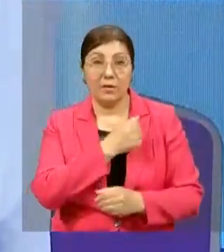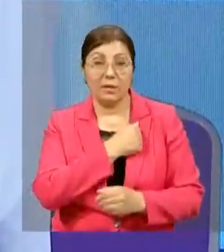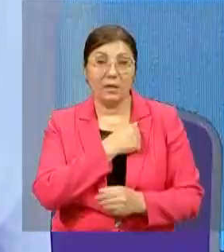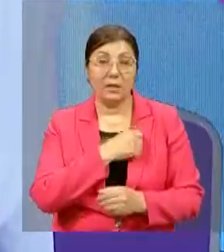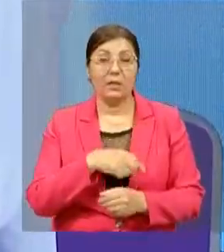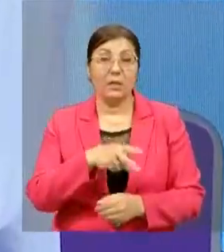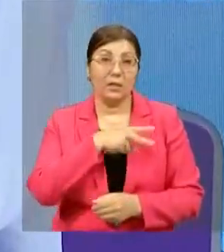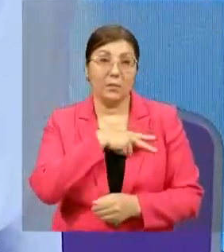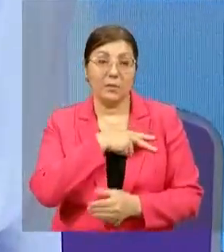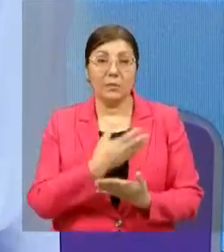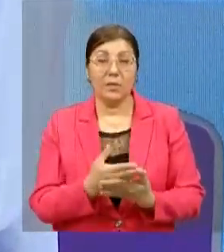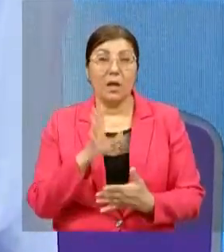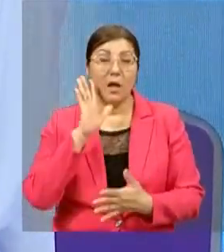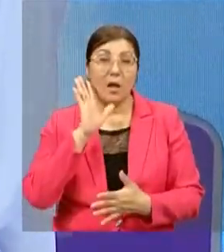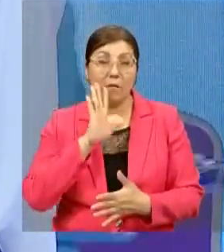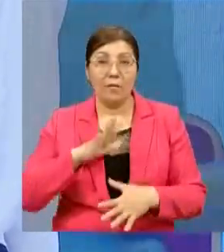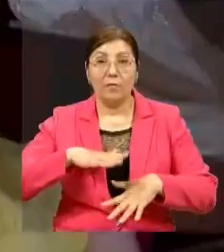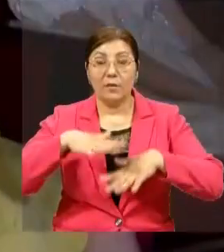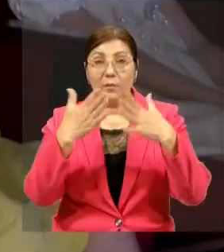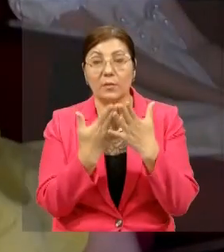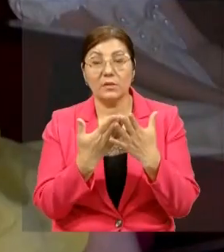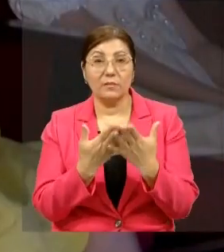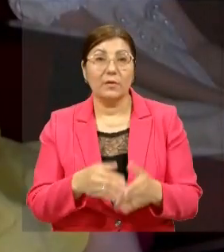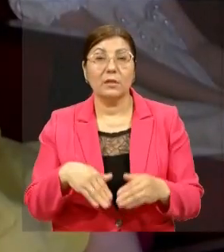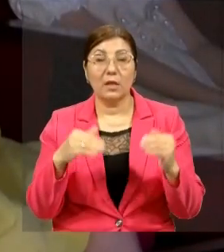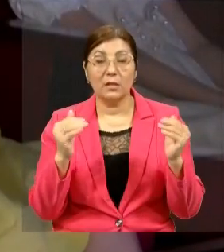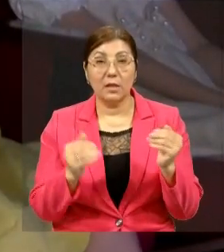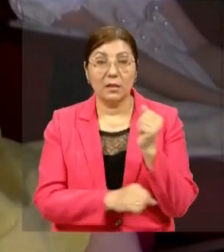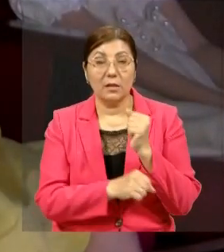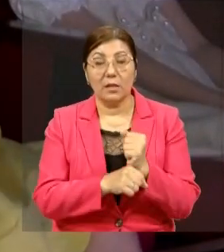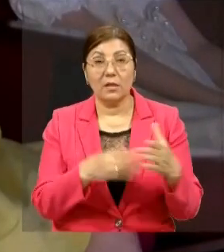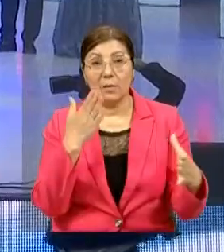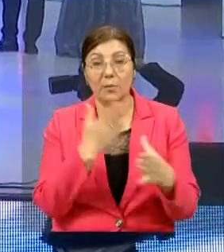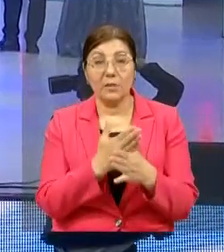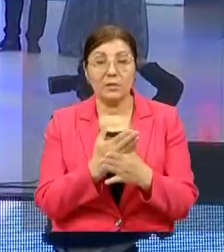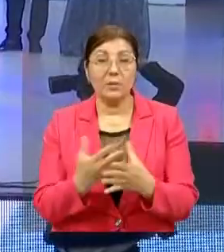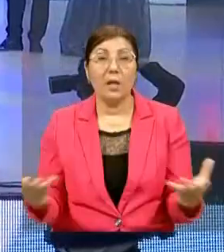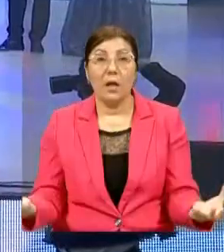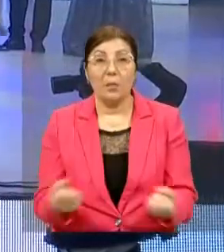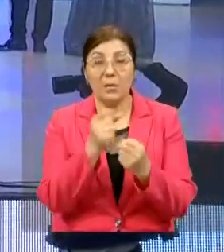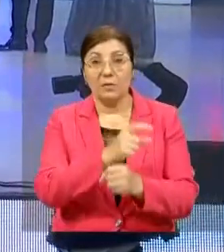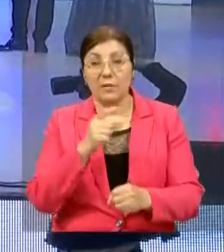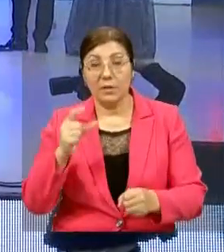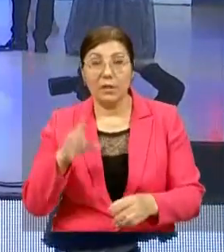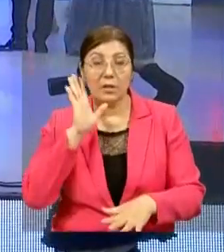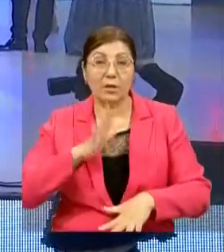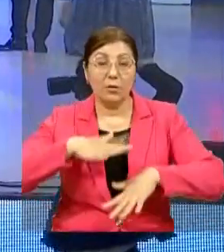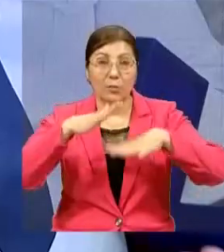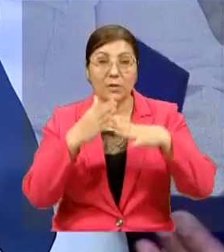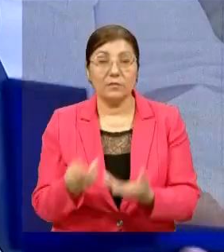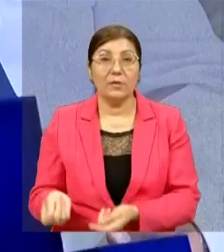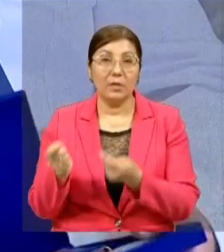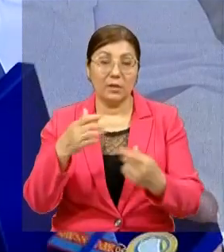регионом отметим во время паводка курсанты и преподаватели военного института оказали помощь спасения и эвакуации населения авиации и доставки